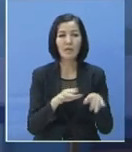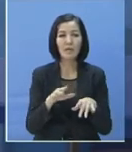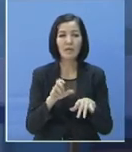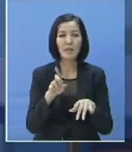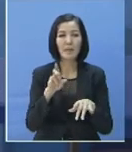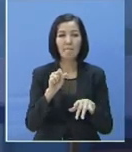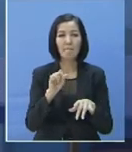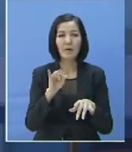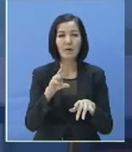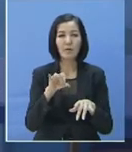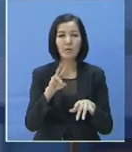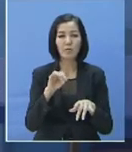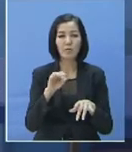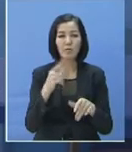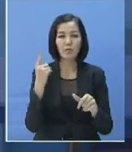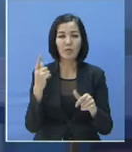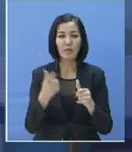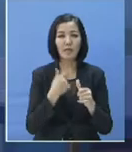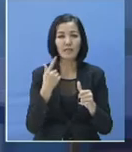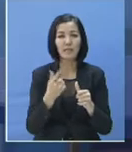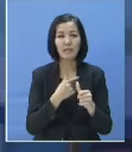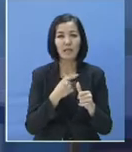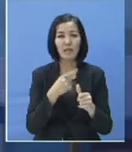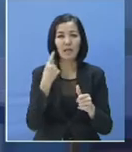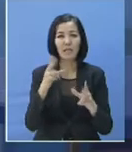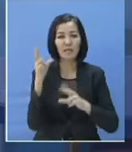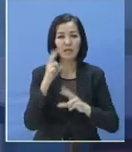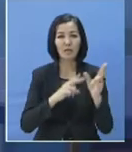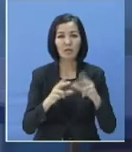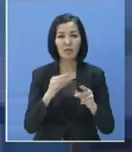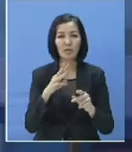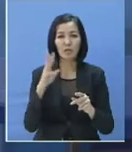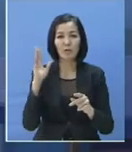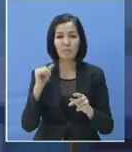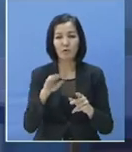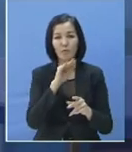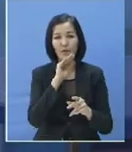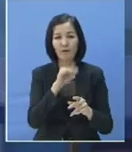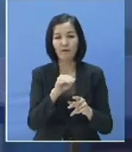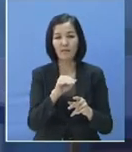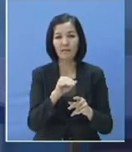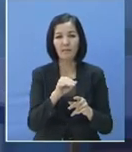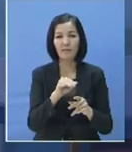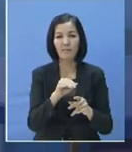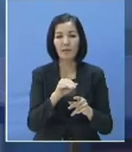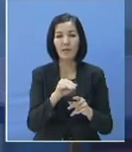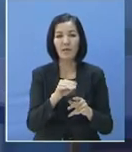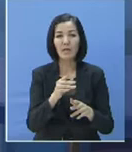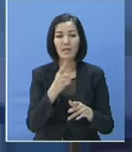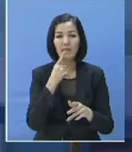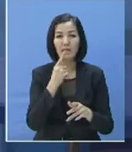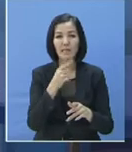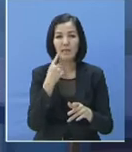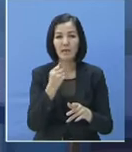Байтұрсынұлы атындағы тіл білімі институты мен Ілияс Жансүгіров атындағы Жетісу мемлекеттік университетінің ғалымдары мен жергілікті тіл жанашырлары